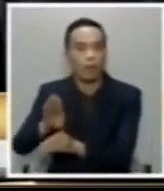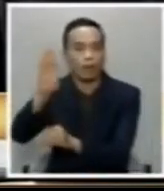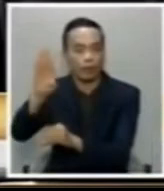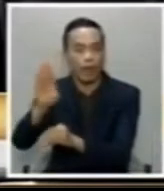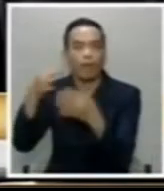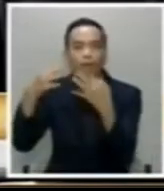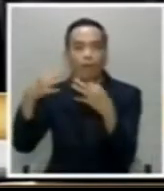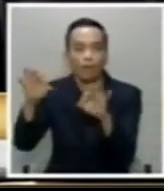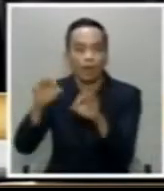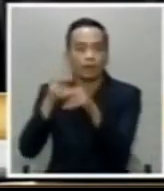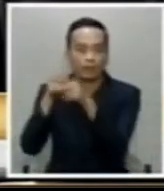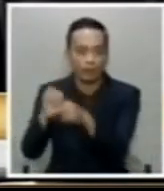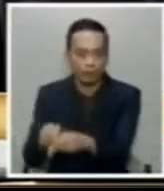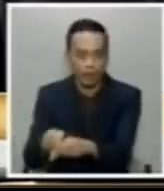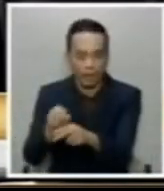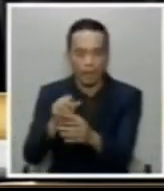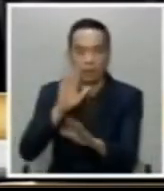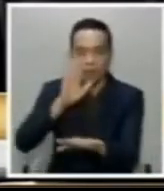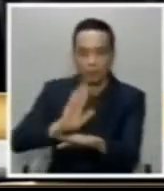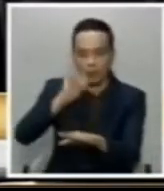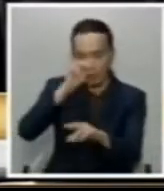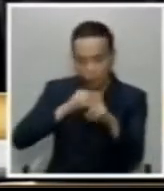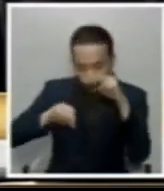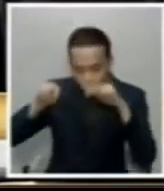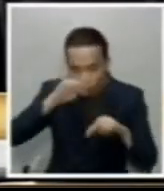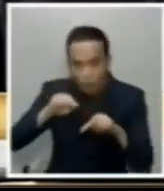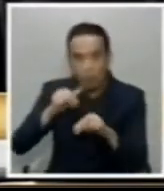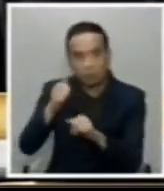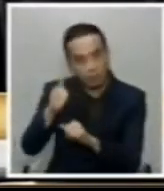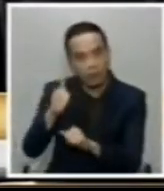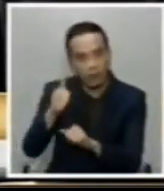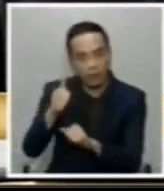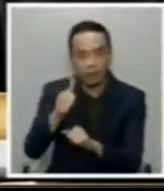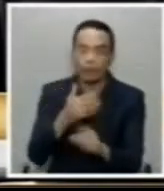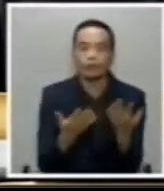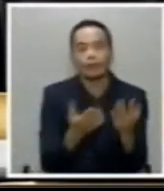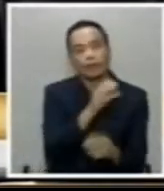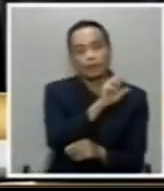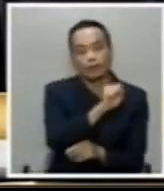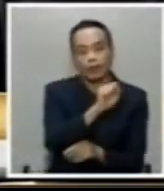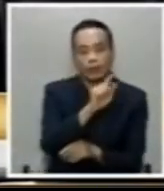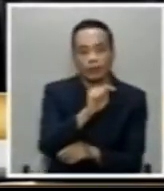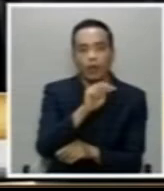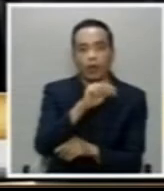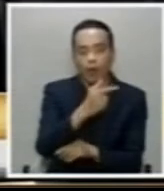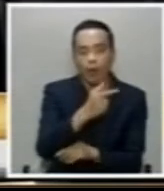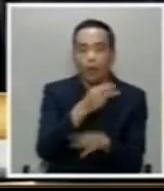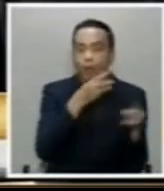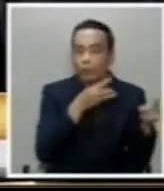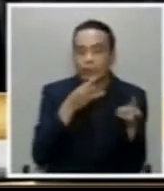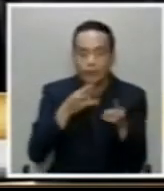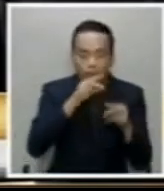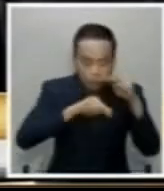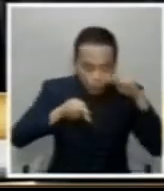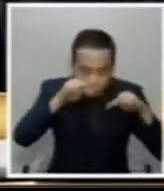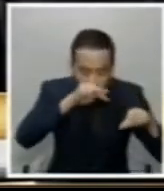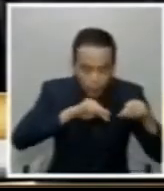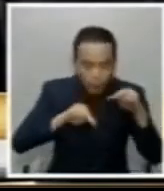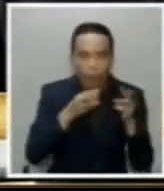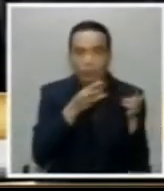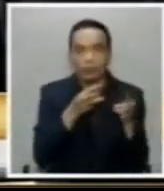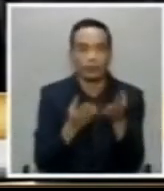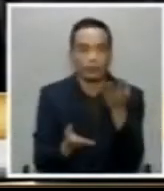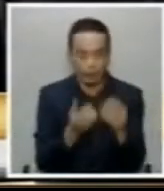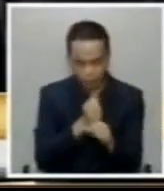ครับที่เชี่ยวชาญเรื่องการเงินสอบบัญชีดีไหมนะครับส่วนท่านจะให้สตง.ตรวจสอบอย่างไรก็ทำได้อีกน